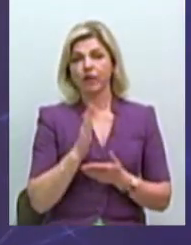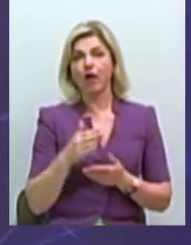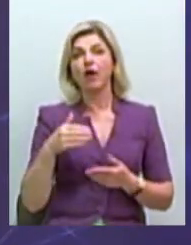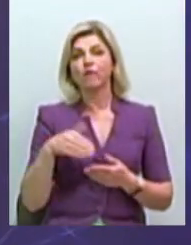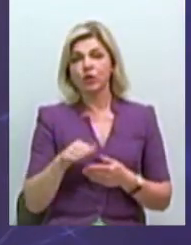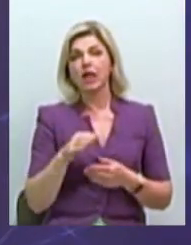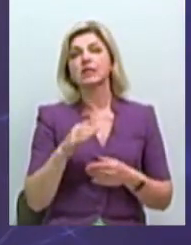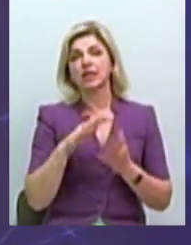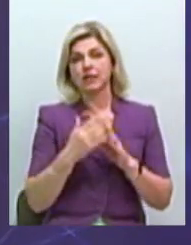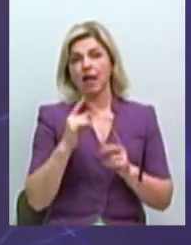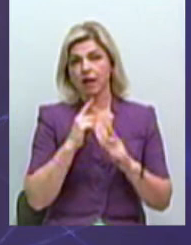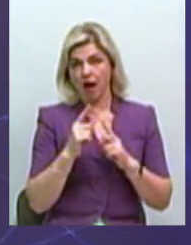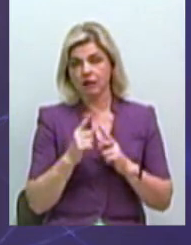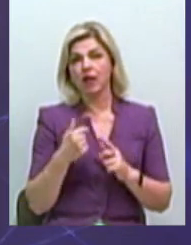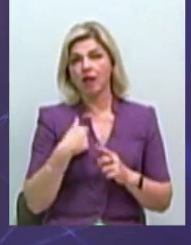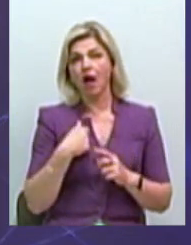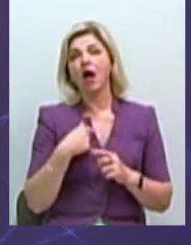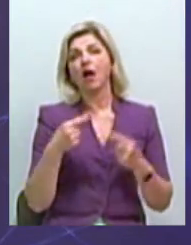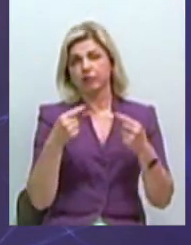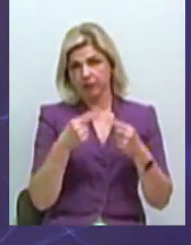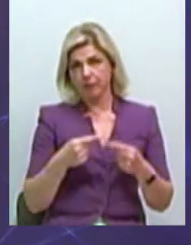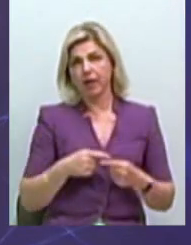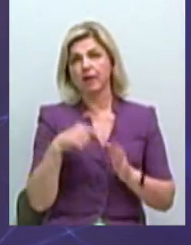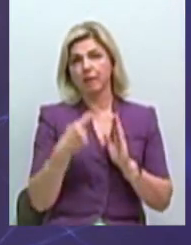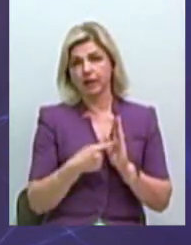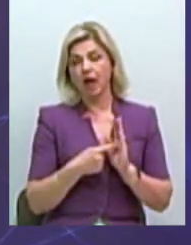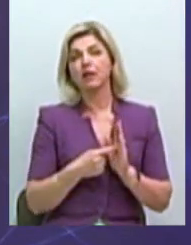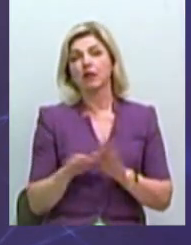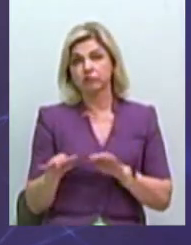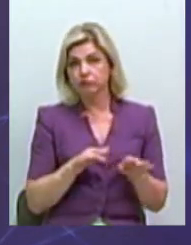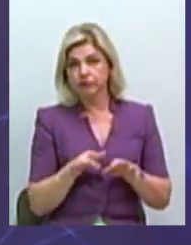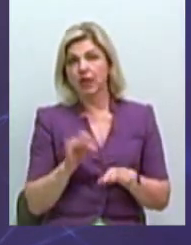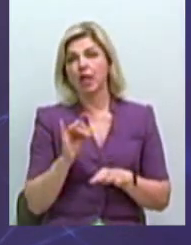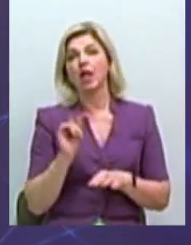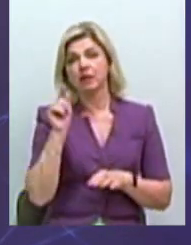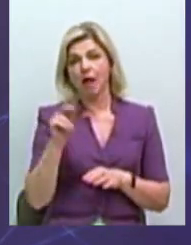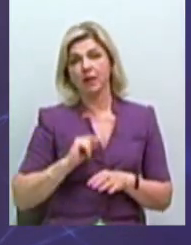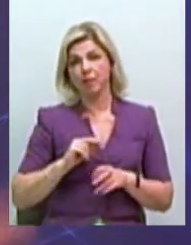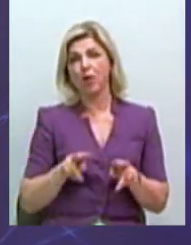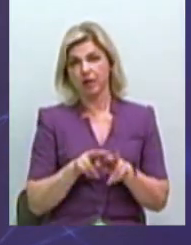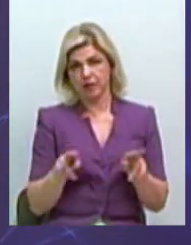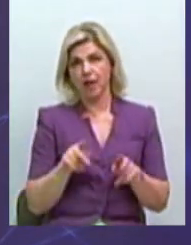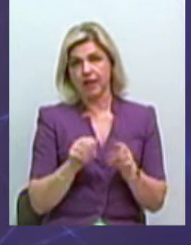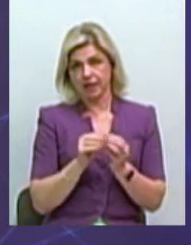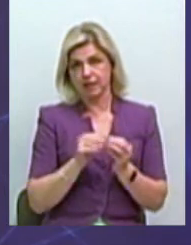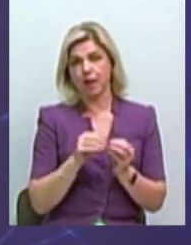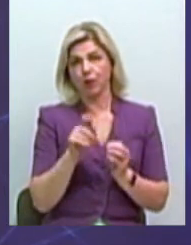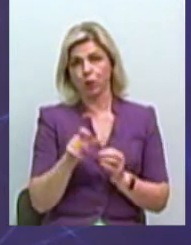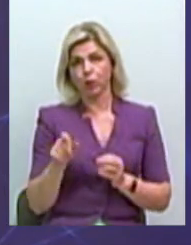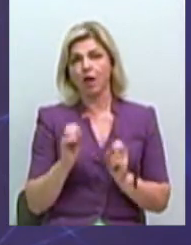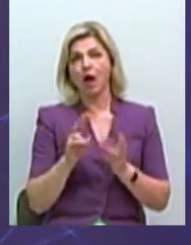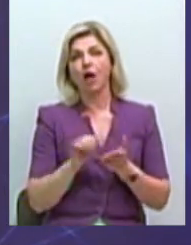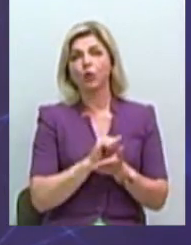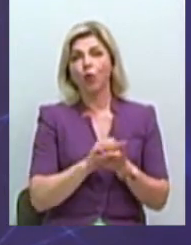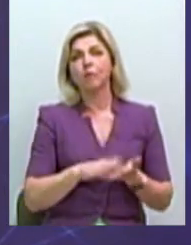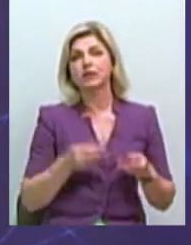питання зрушив. Я думаю, так, що ось, і в Верховній Раді там працюють ті самі люди. Я коли здавав документи,